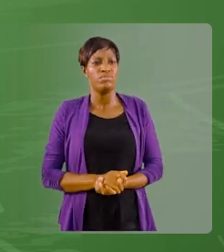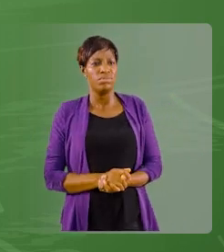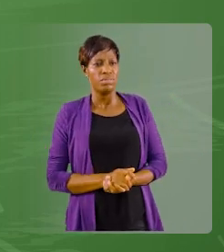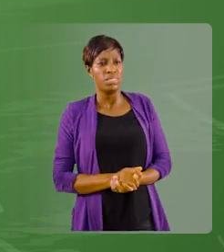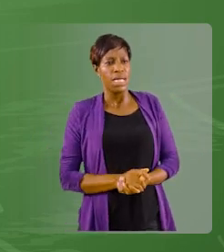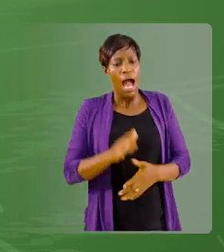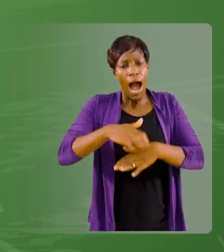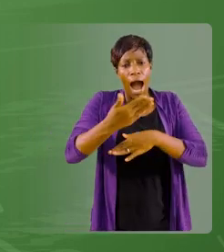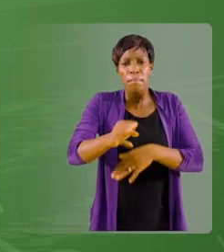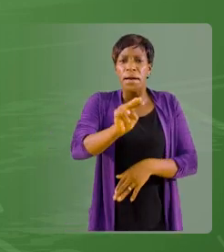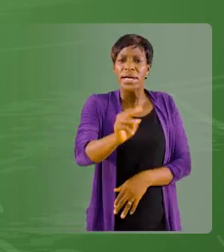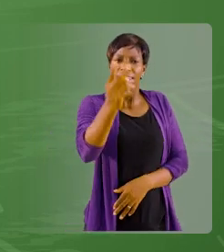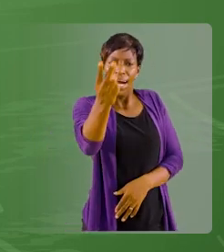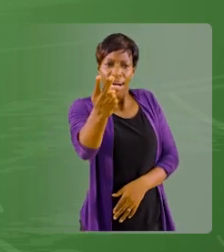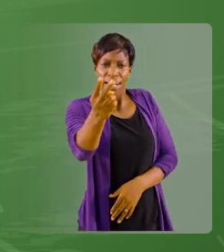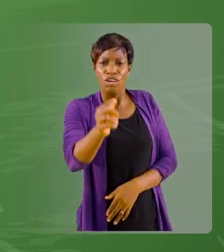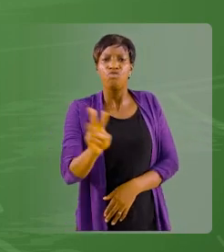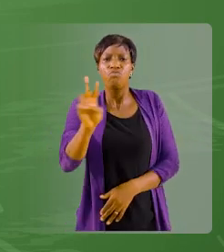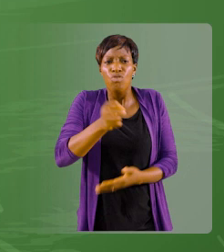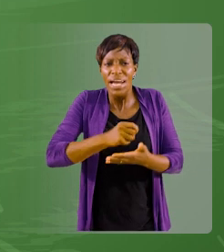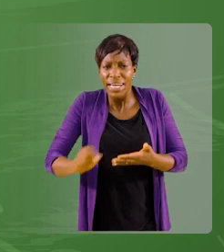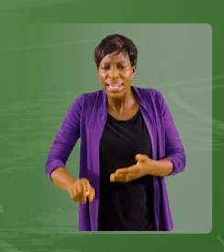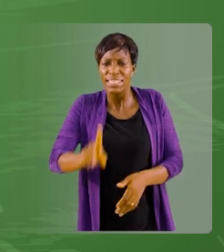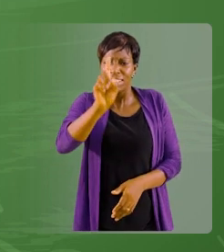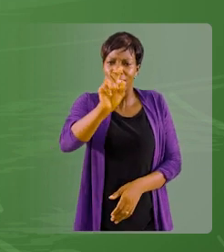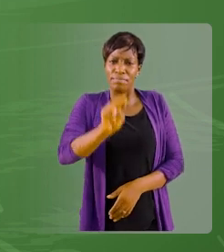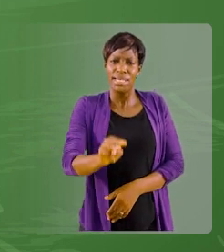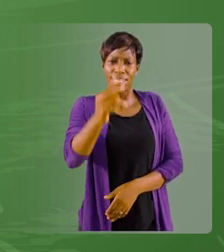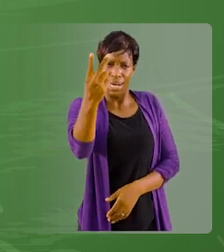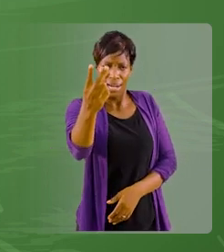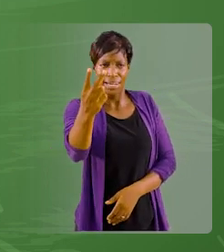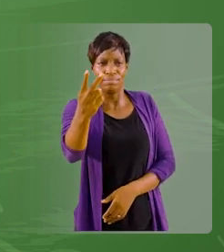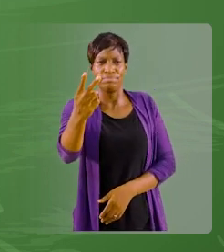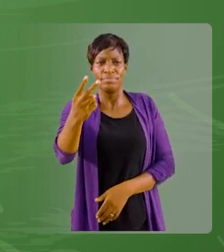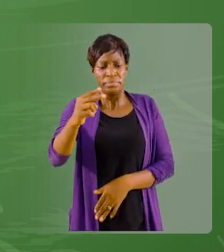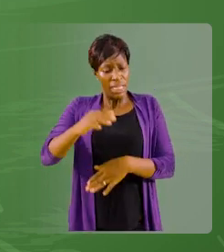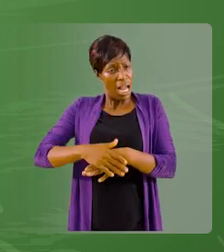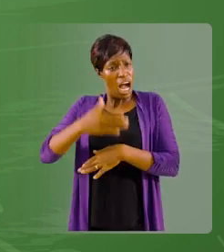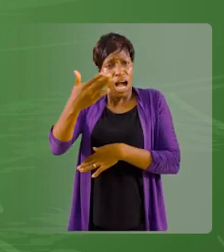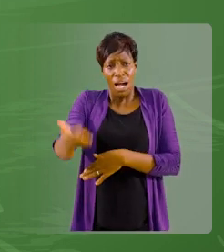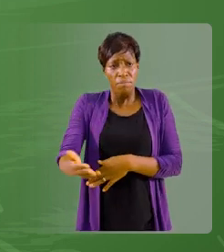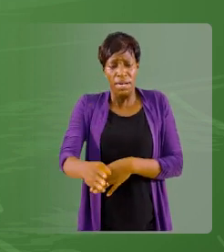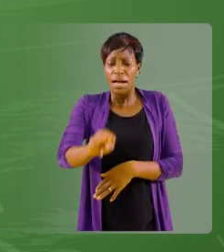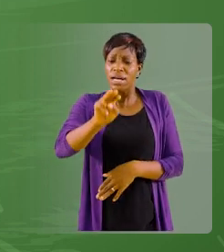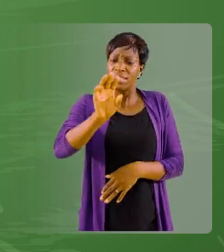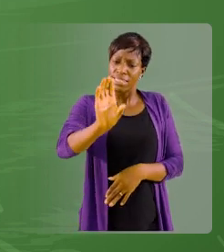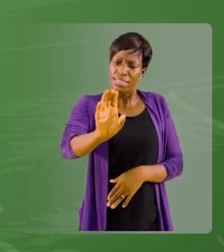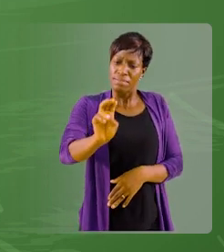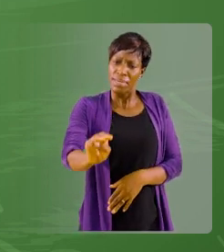Après le mètre carré, vous mettez le décimètre carré. Ensuite, le centimètre